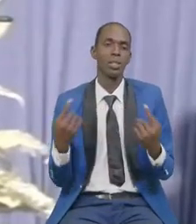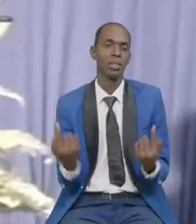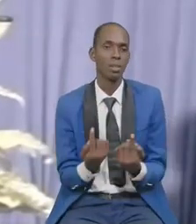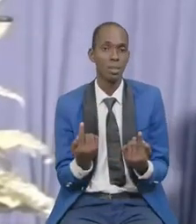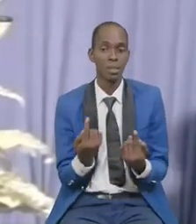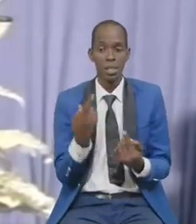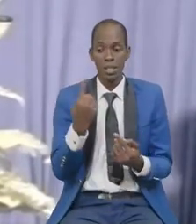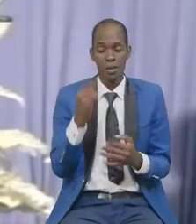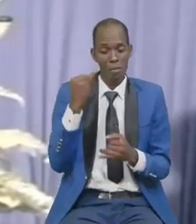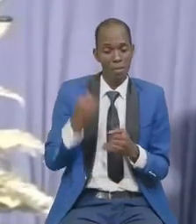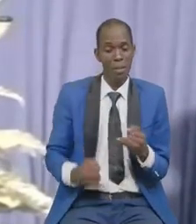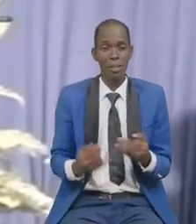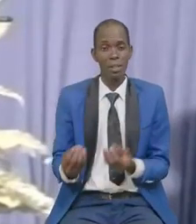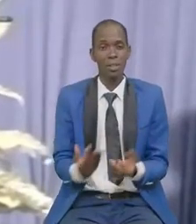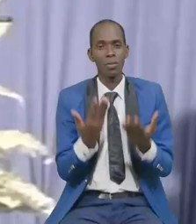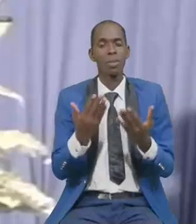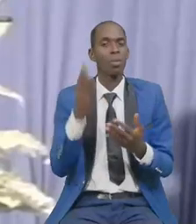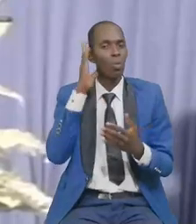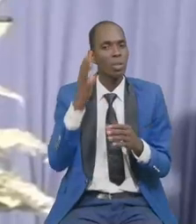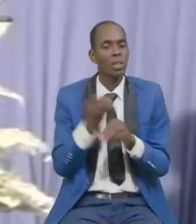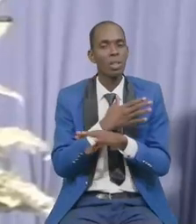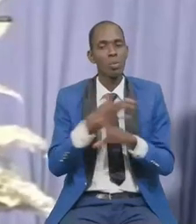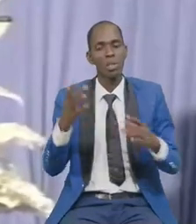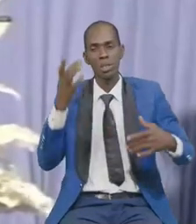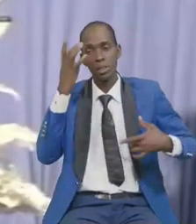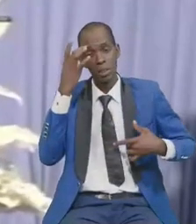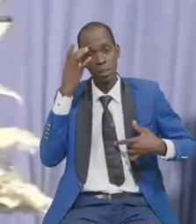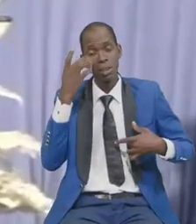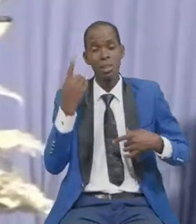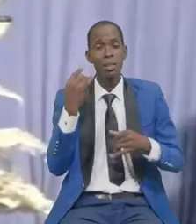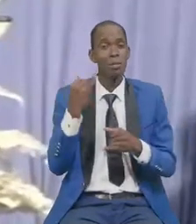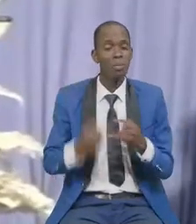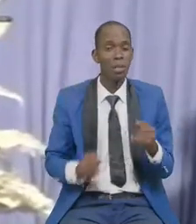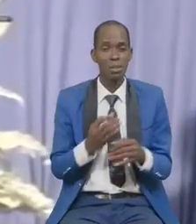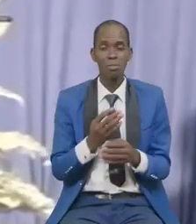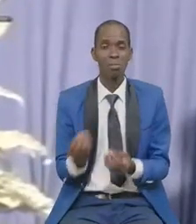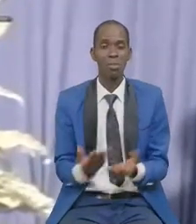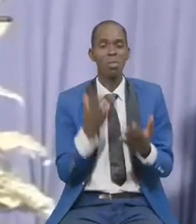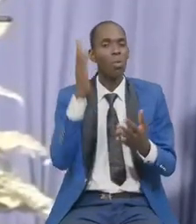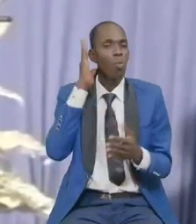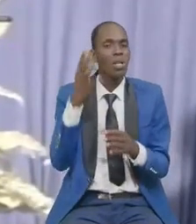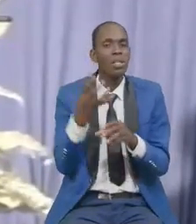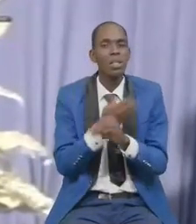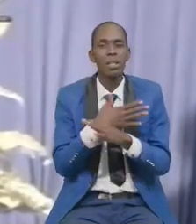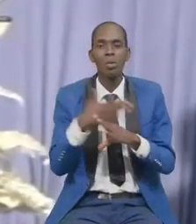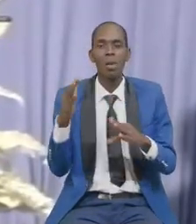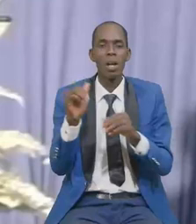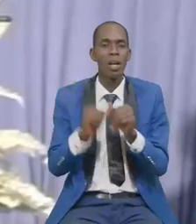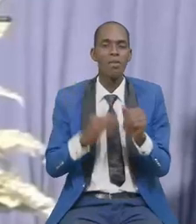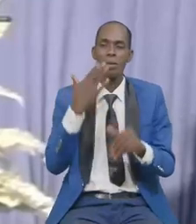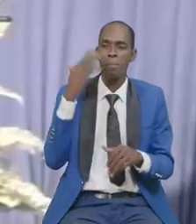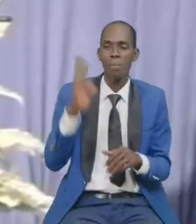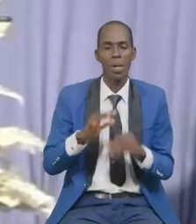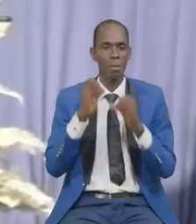final pour ôter la maladie, le sacrifice final pour ôter toute puissance maléfique,